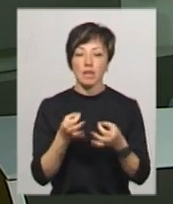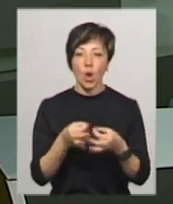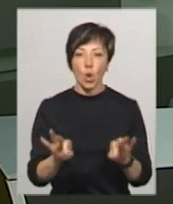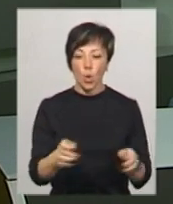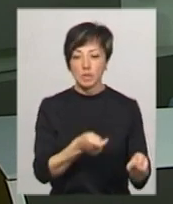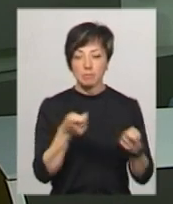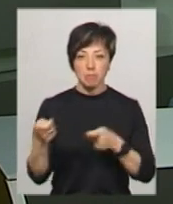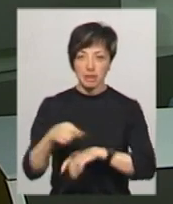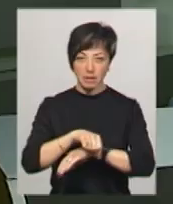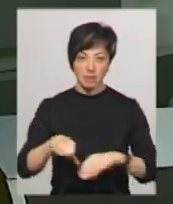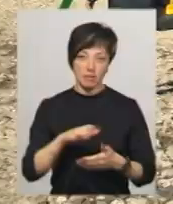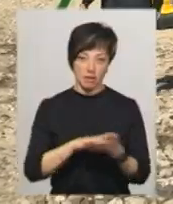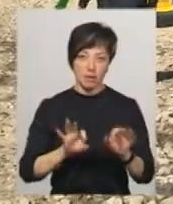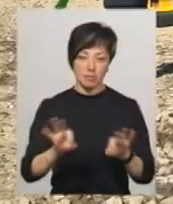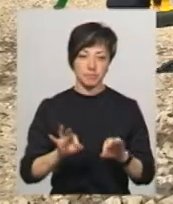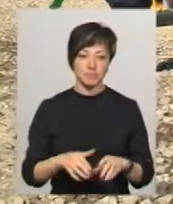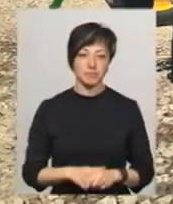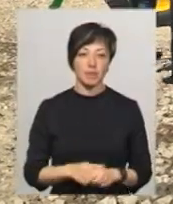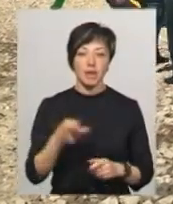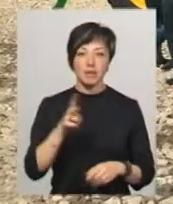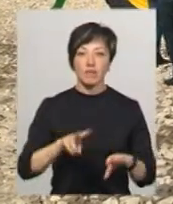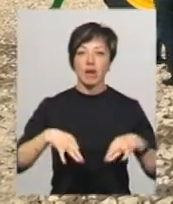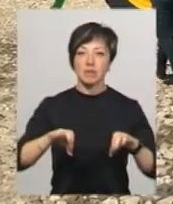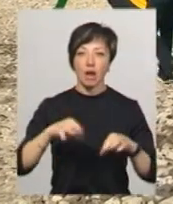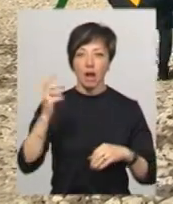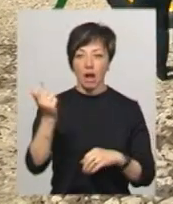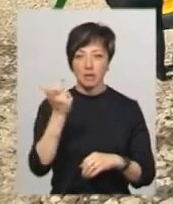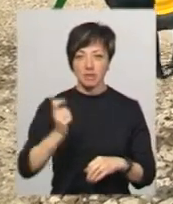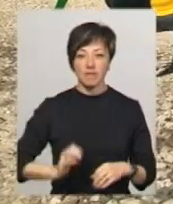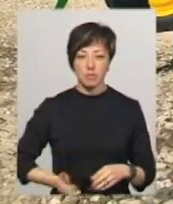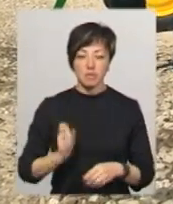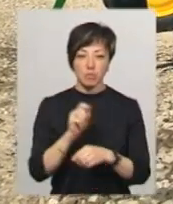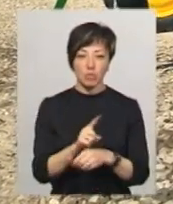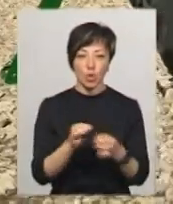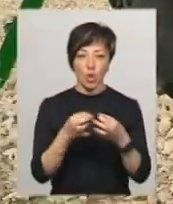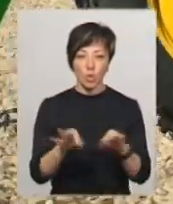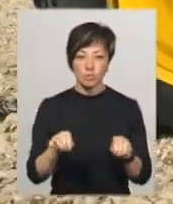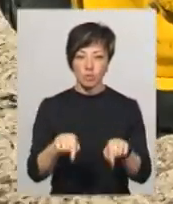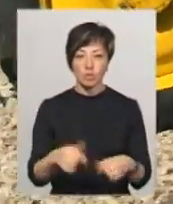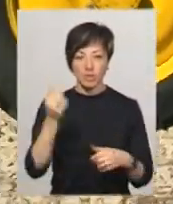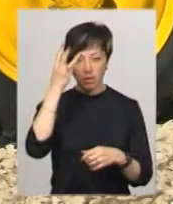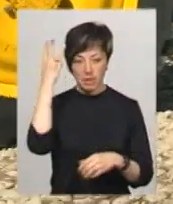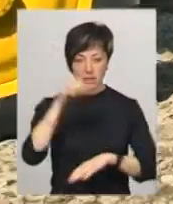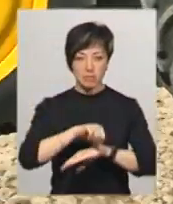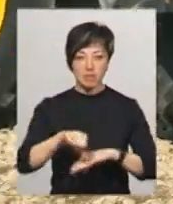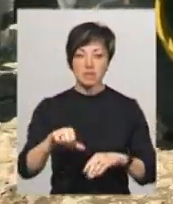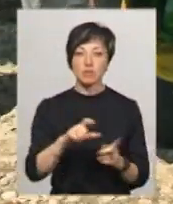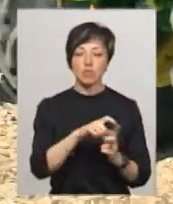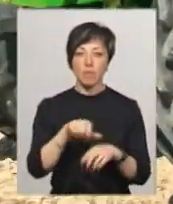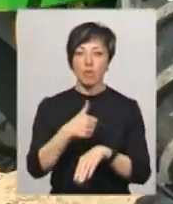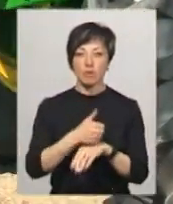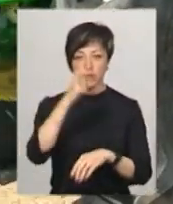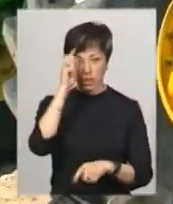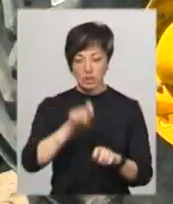бачила Леся Боровець. Два трактори для харківської фірми-замовника розмитнюють сьогодні на Хмельницькій митниці. За словами головного